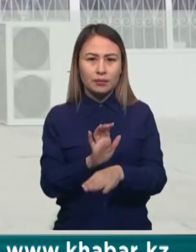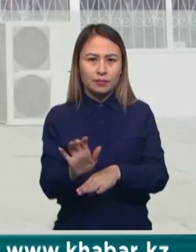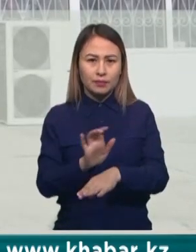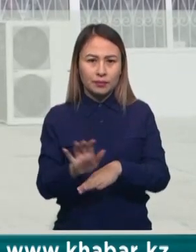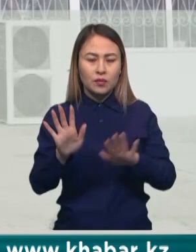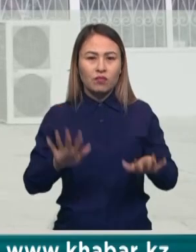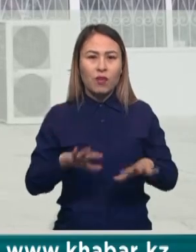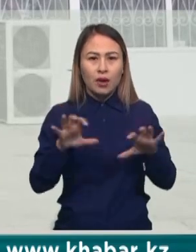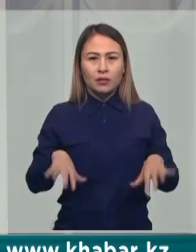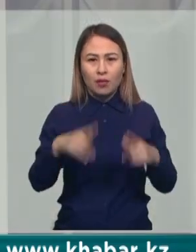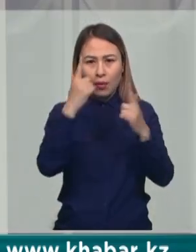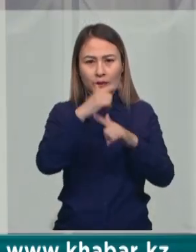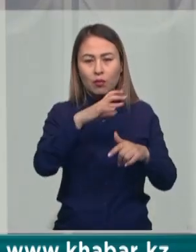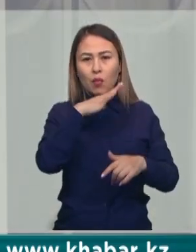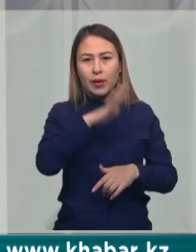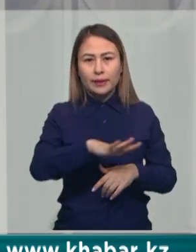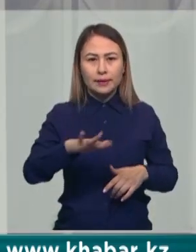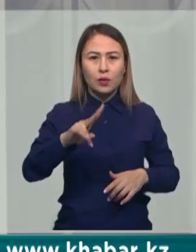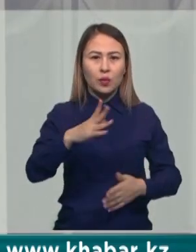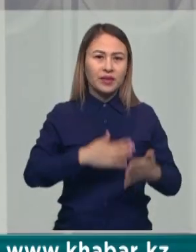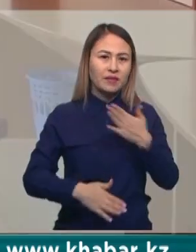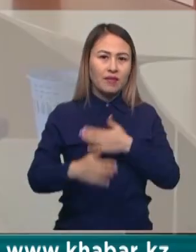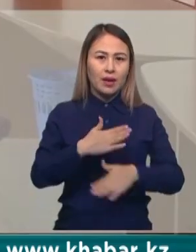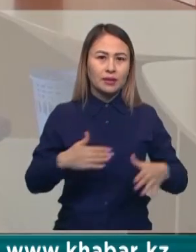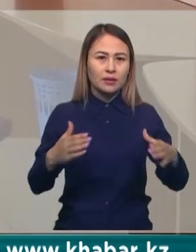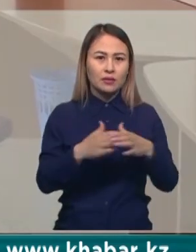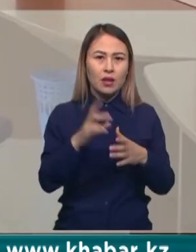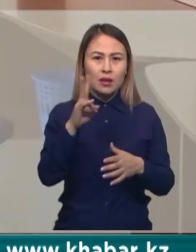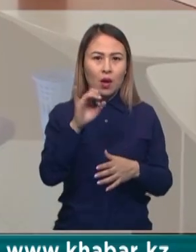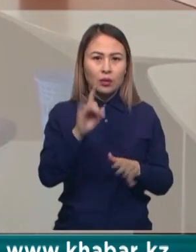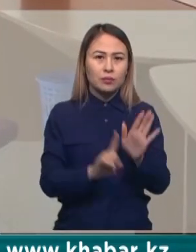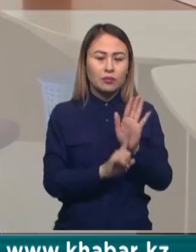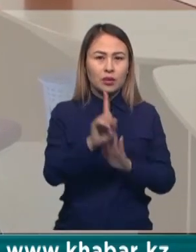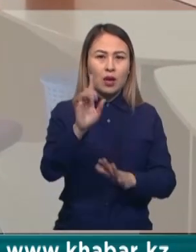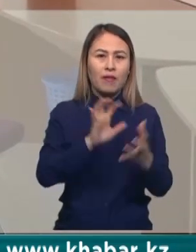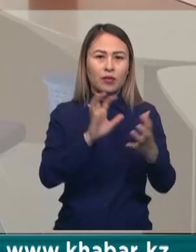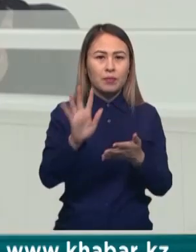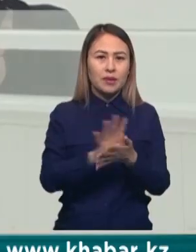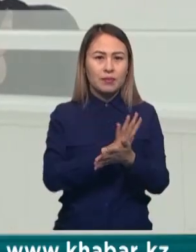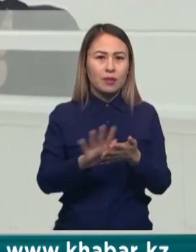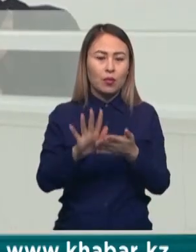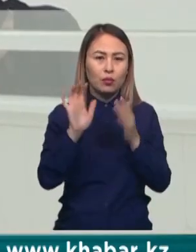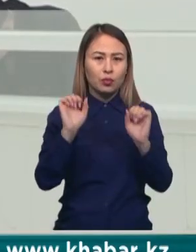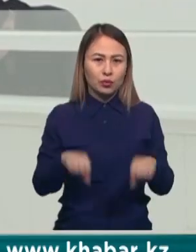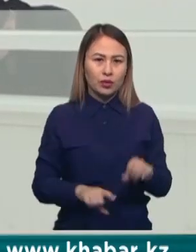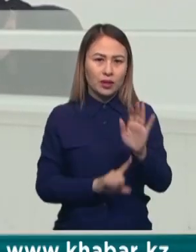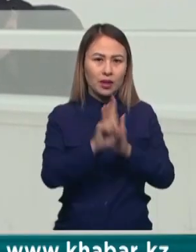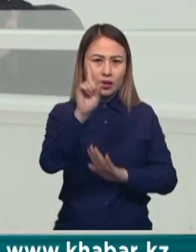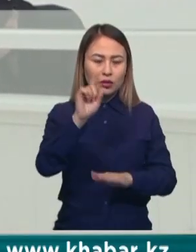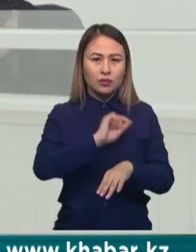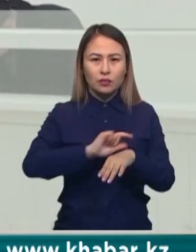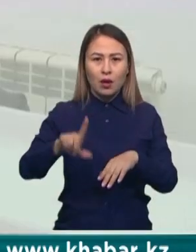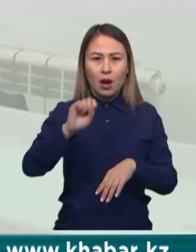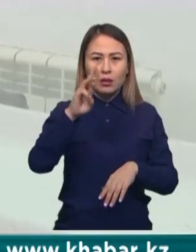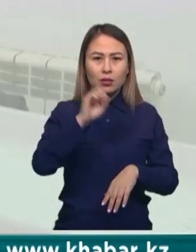қызметкерінің сөзіне сенсек, көп балалы аналар мен мүмкіндігі шектеулі жандары наурыз айынан бастап автобуста тегін жүру мүмкіндігіне ие болады. Жалпы Ақтау